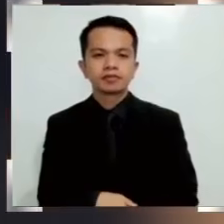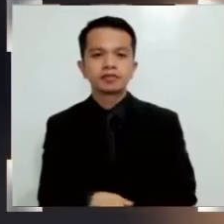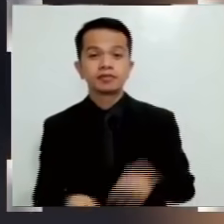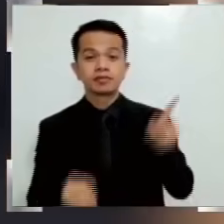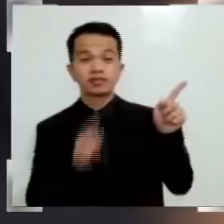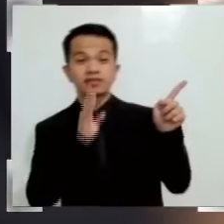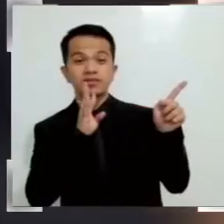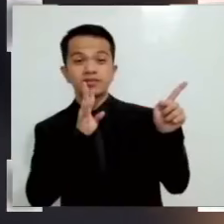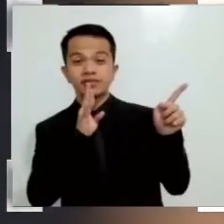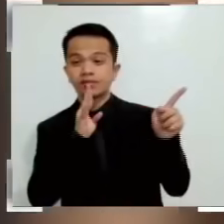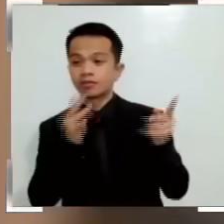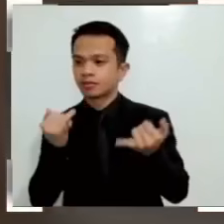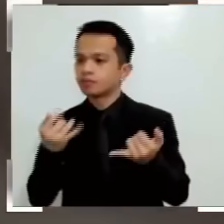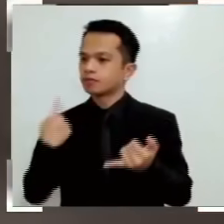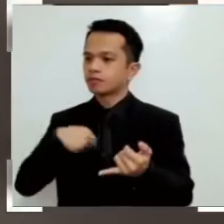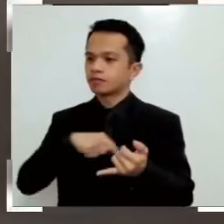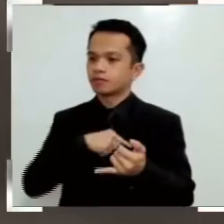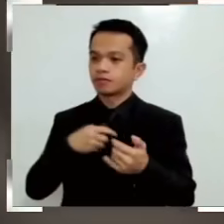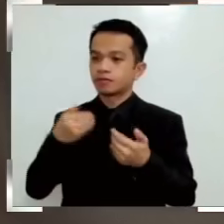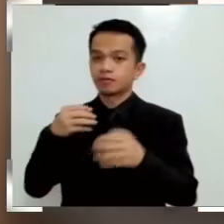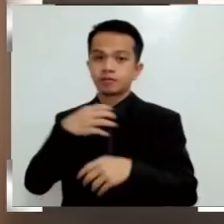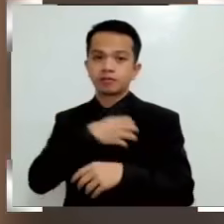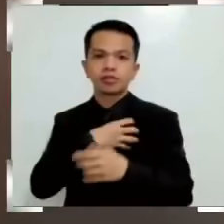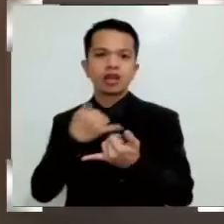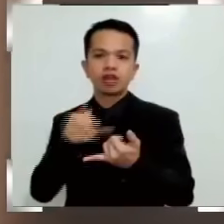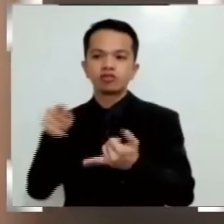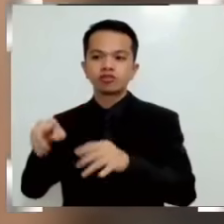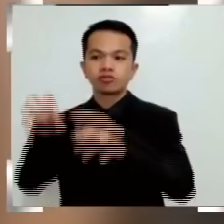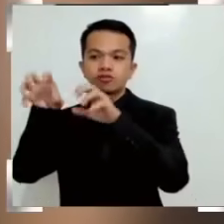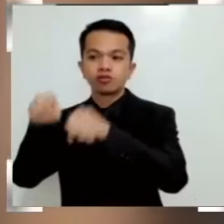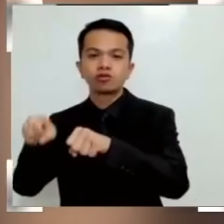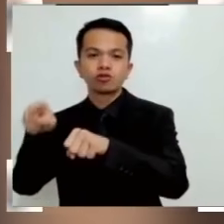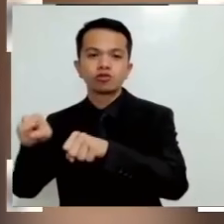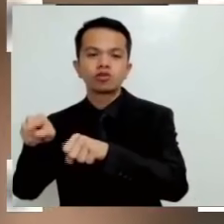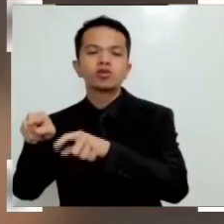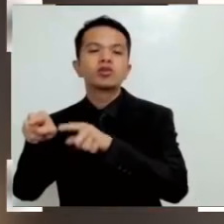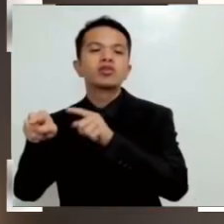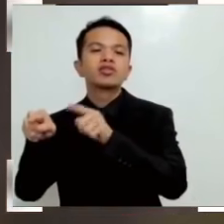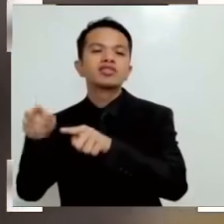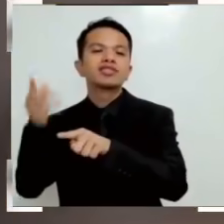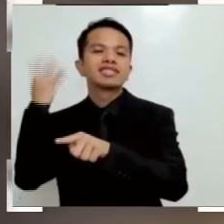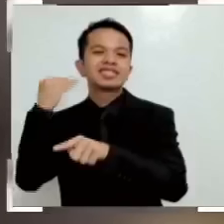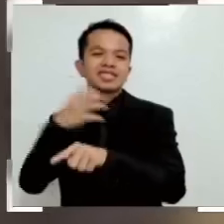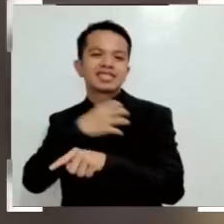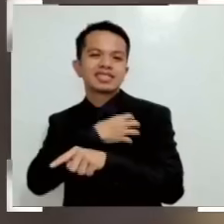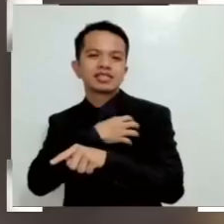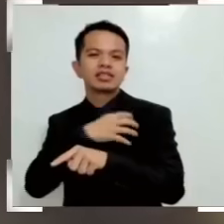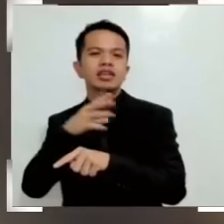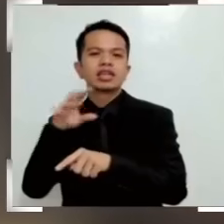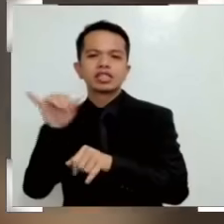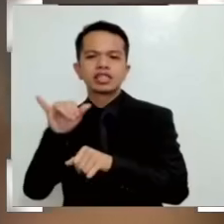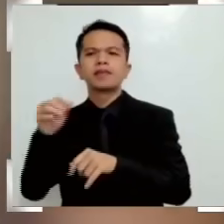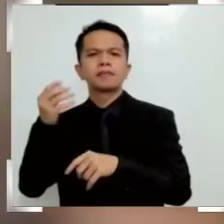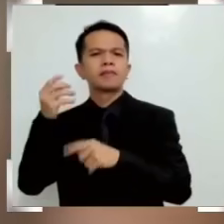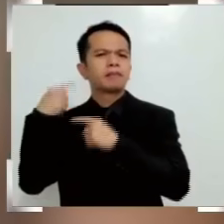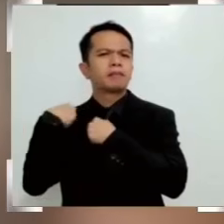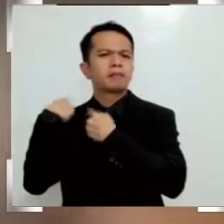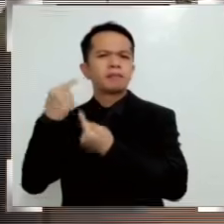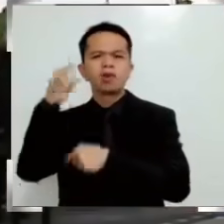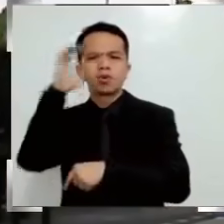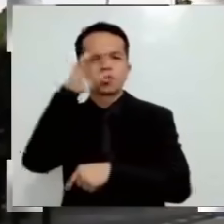pulis kami ng at saka inaresto si manulit tanatan isang dating pulis at wanted dahil sa pagpatay sa kapwa ni pulis Nong